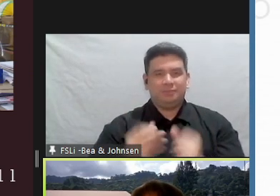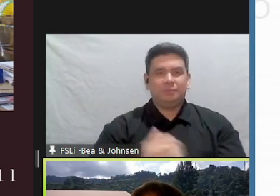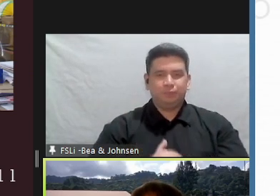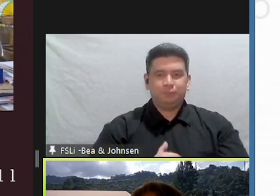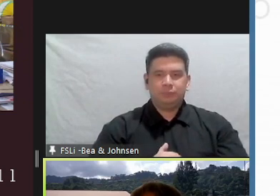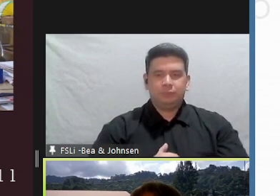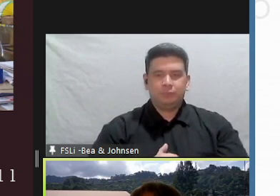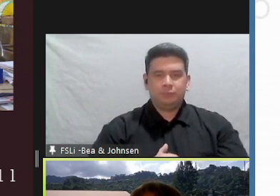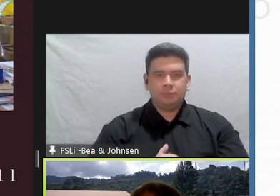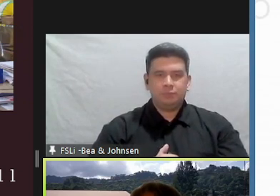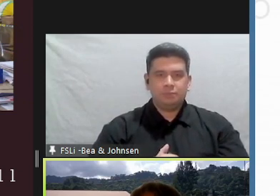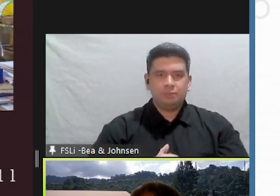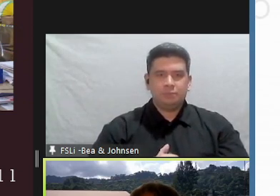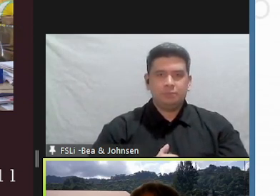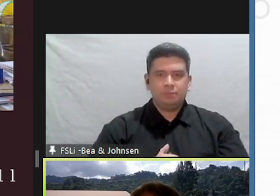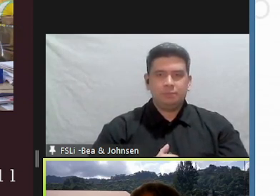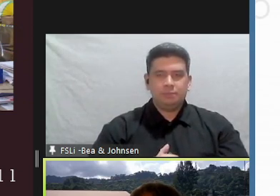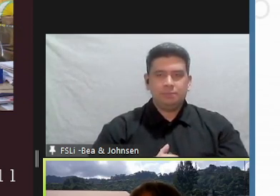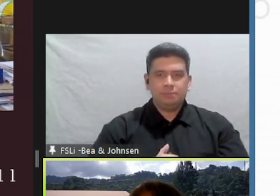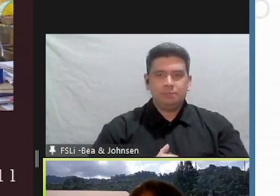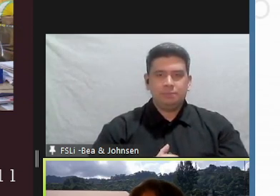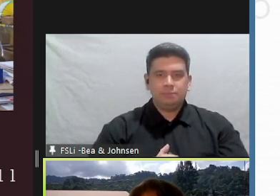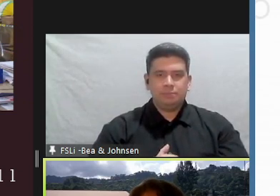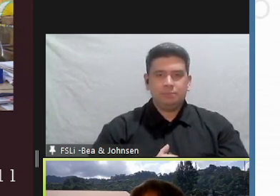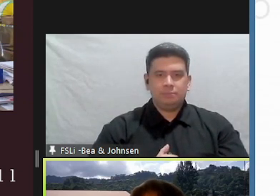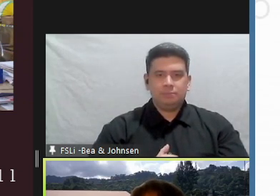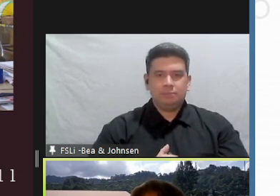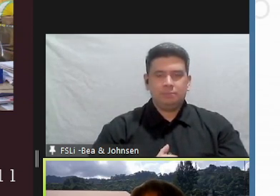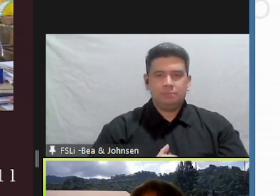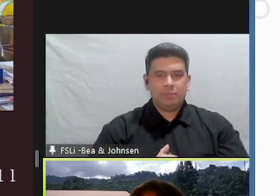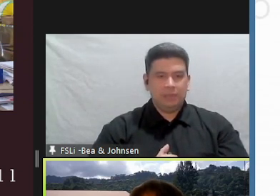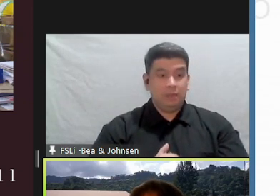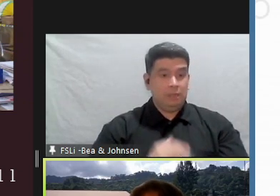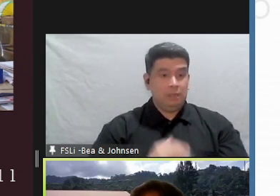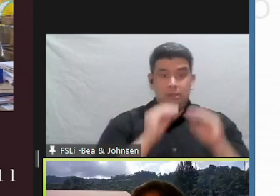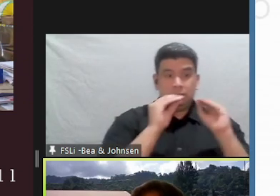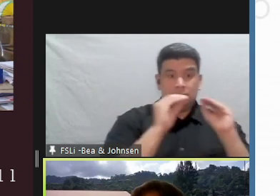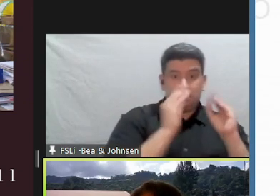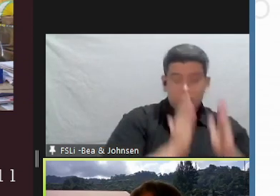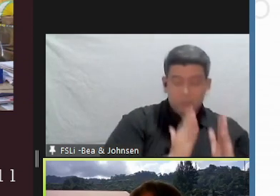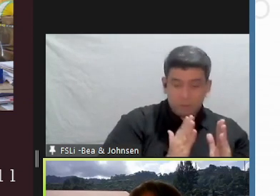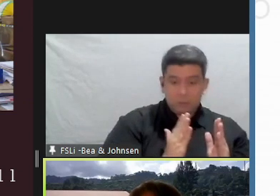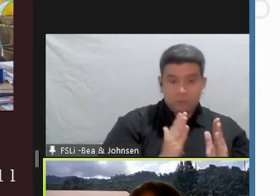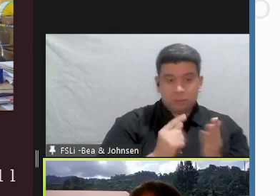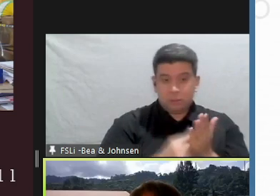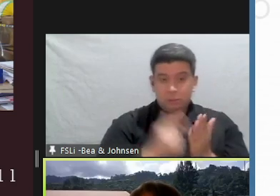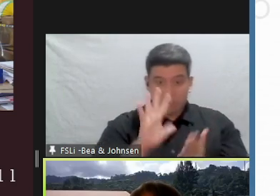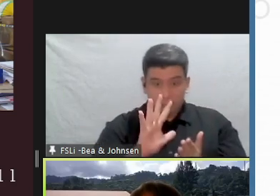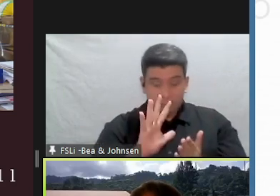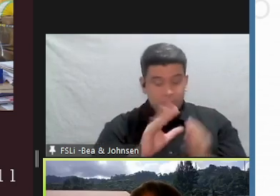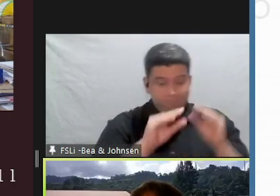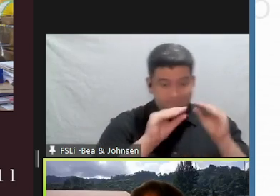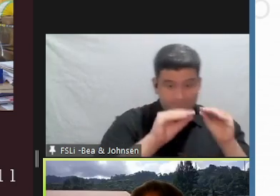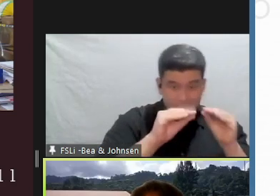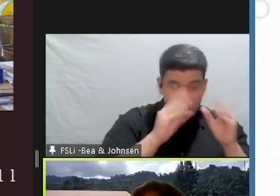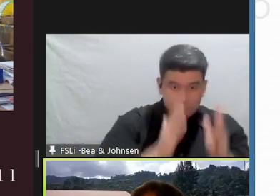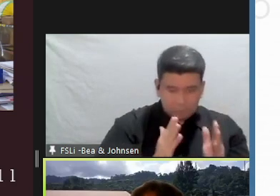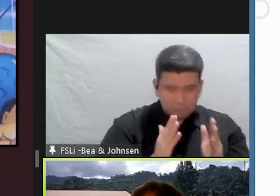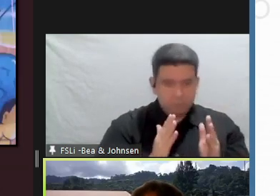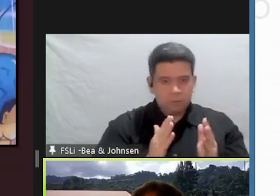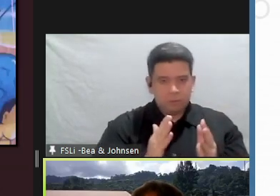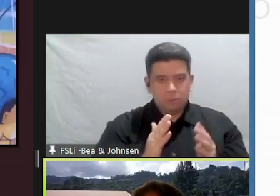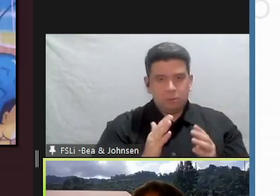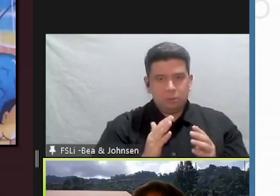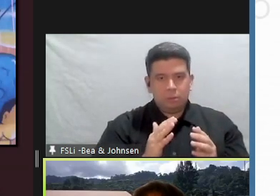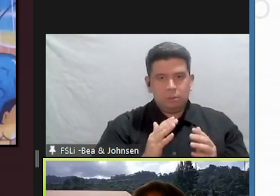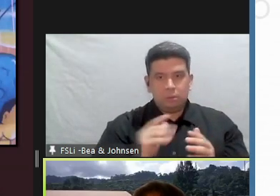mga teachers, kahit busy-busy yung mga teacher, nagtulungan sila, no? Yung mga grade 5 teachers, tumutulong sa paggawa ng big book, hindi lang yung mga